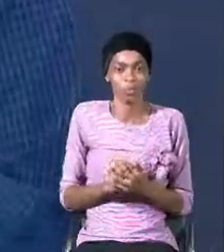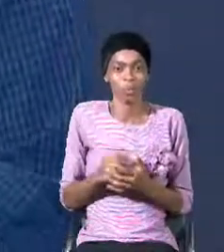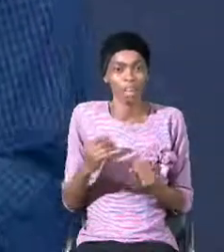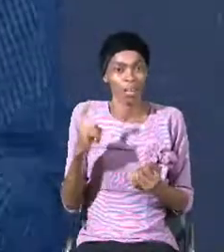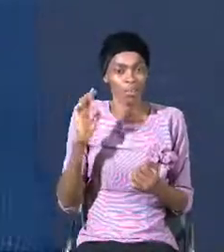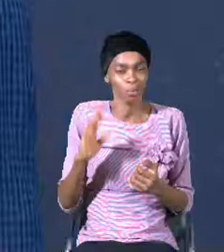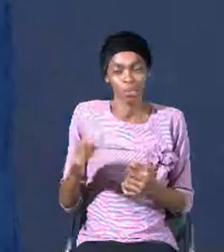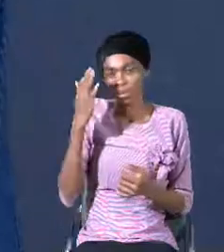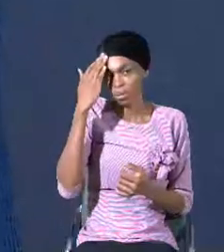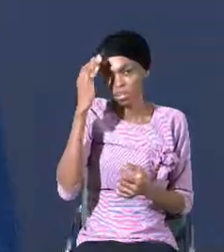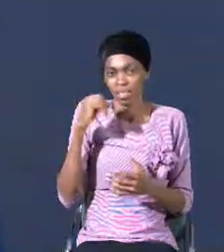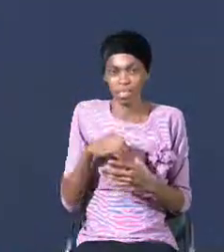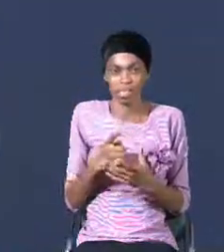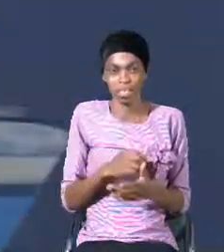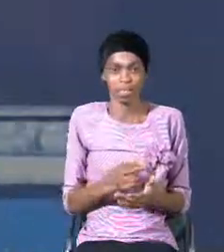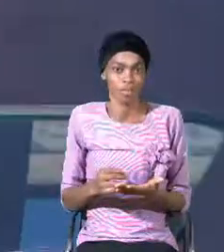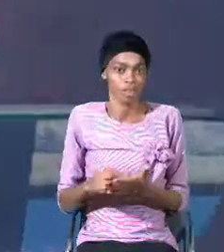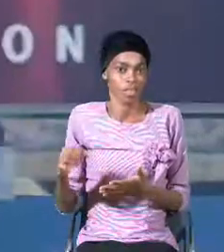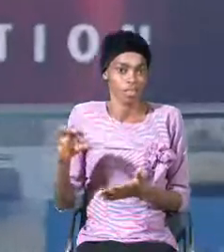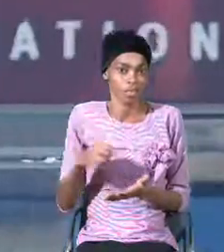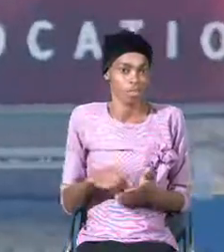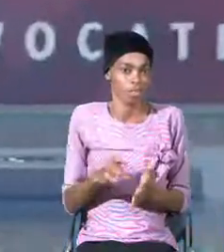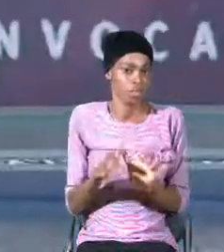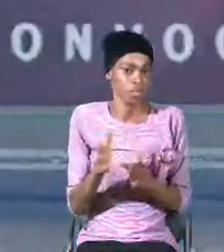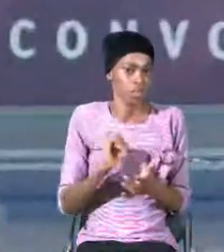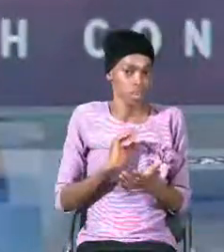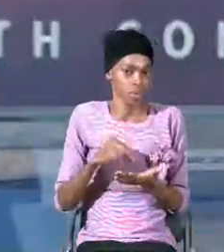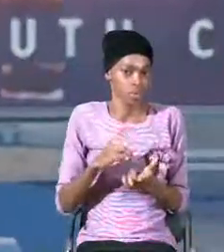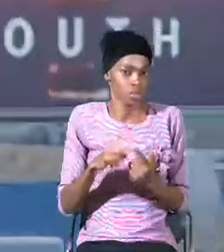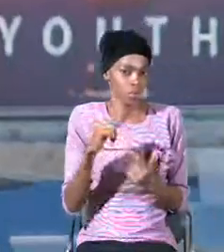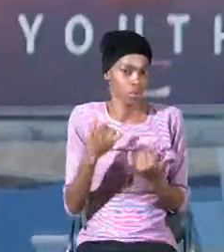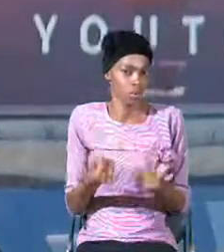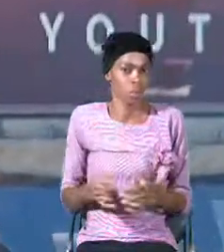Vous avez remarqué dans ce verset des Écritures que j'ai lu